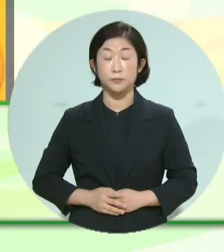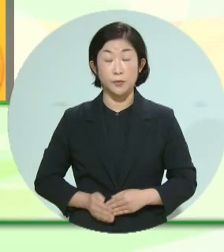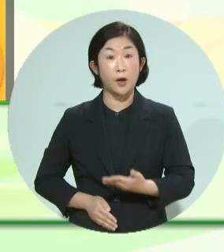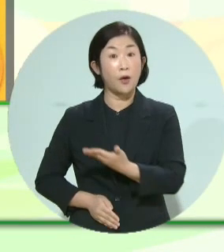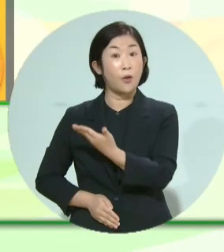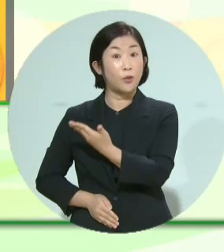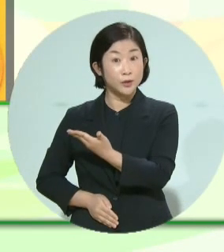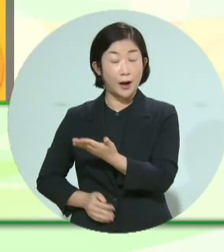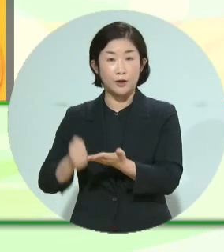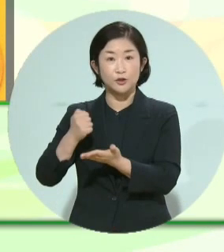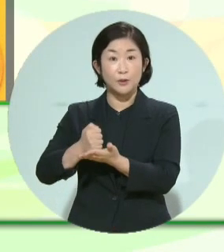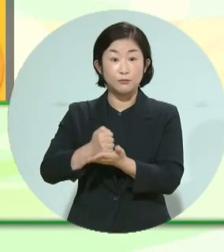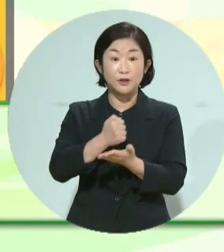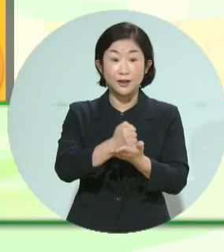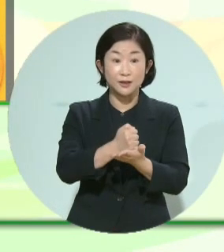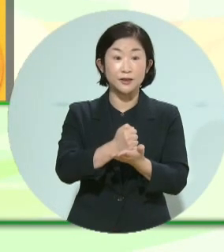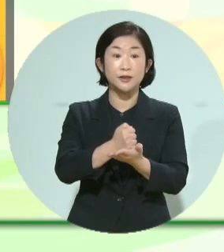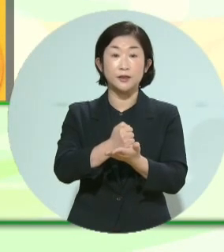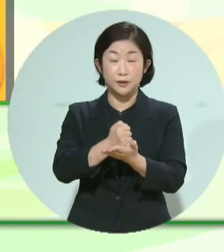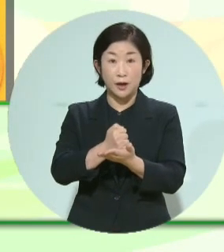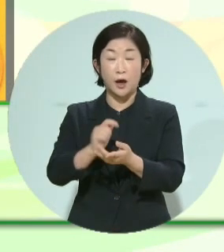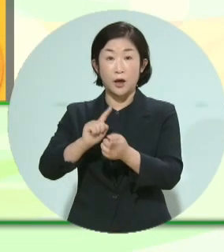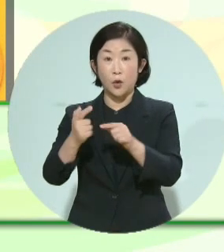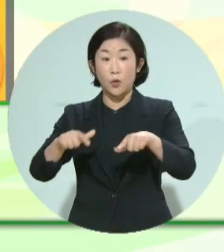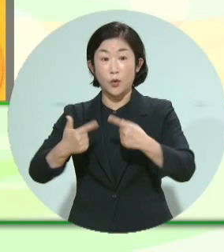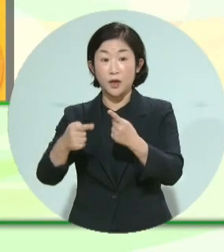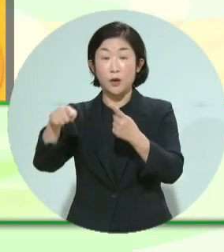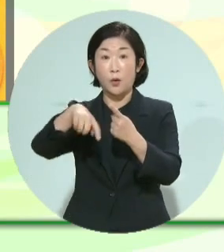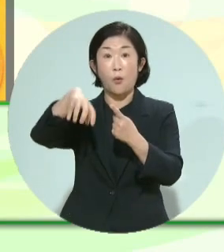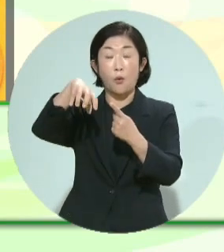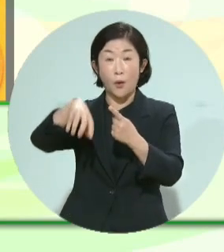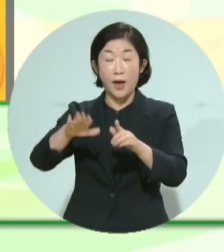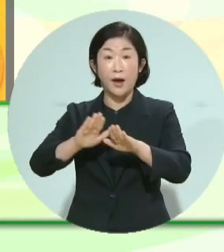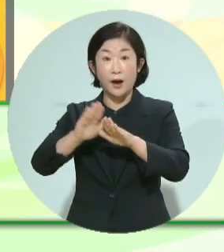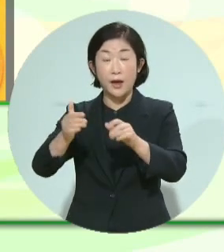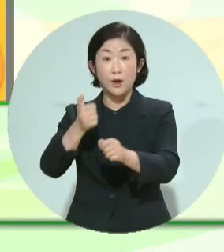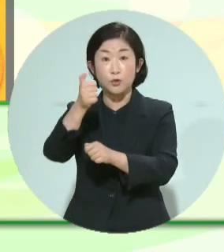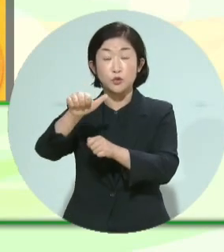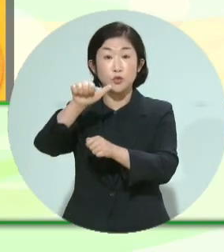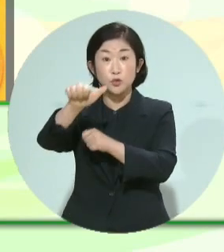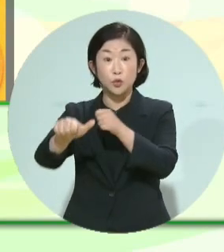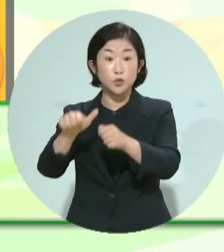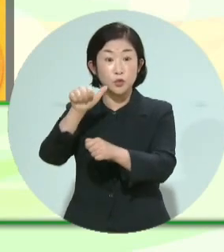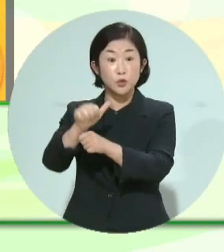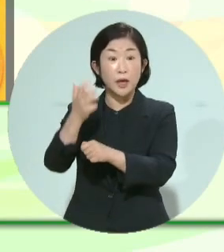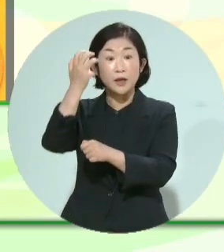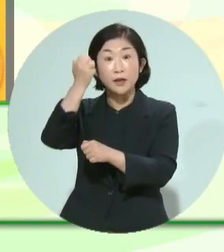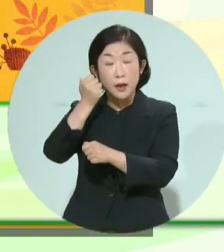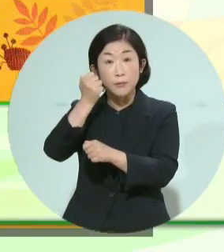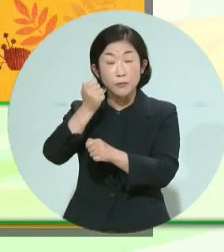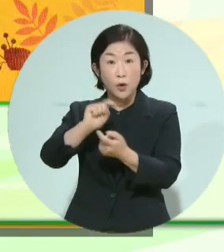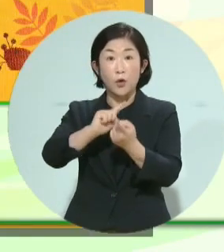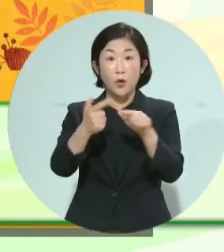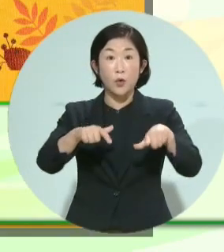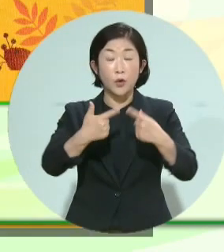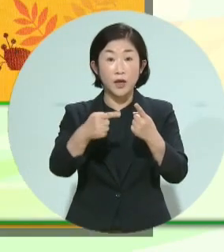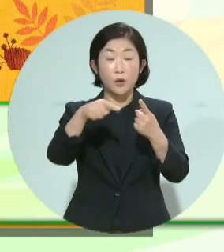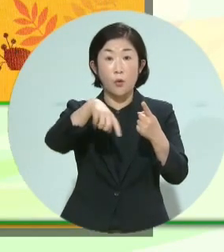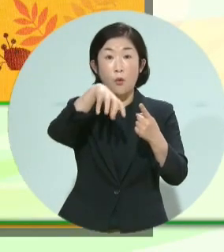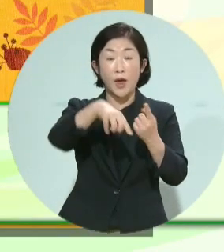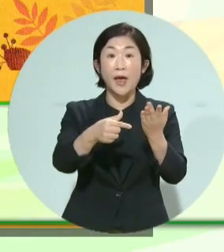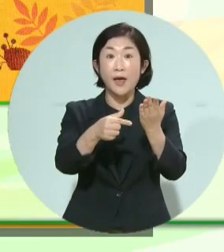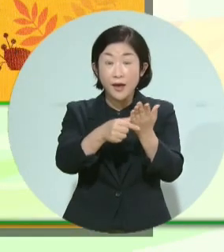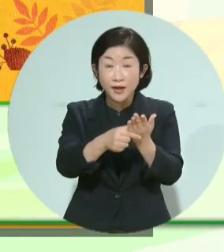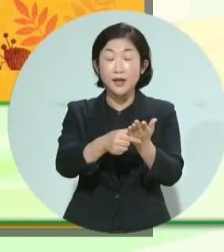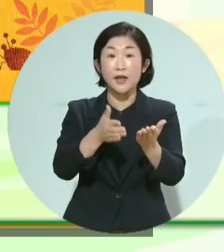紅葉満喫スタンプラリーは代々木公園の開園55周年と代々木公園駅の開